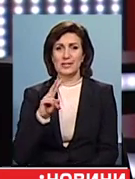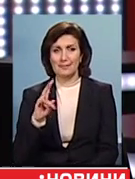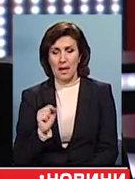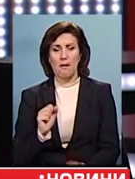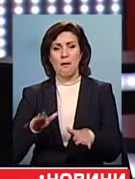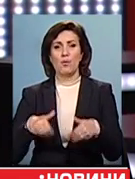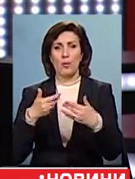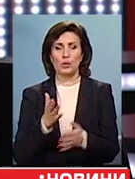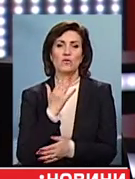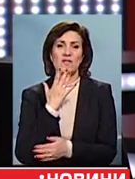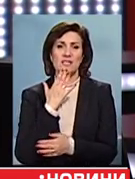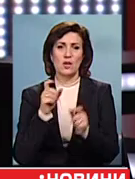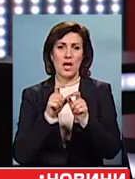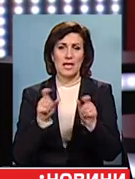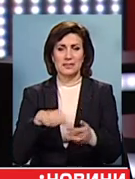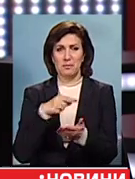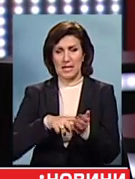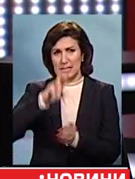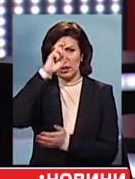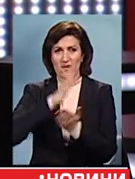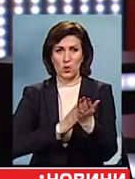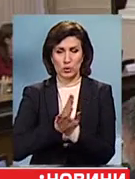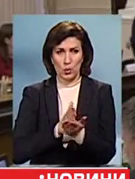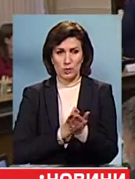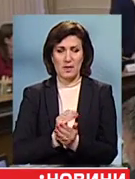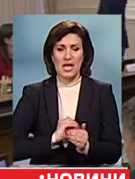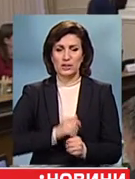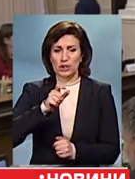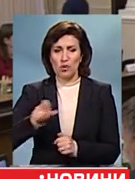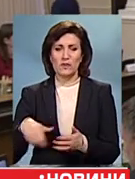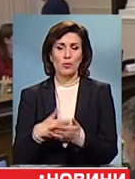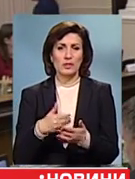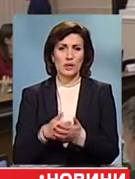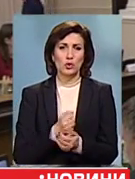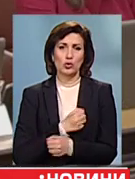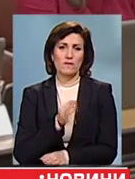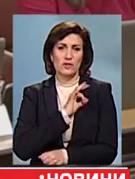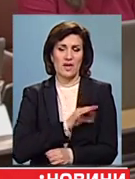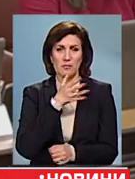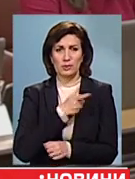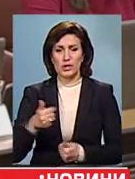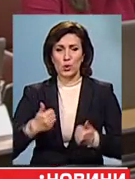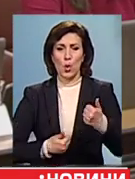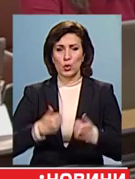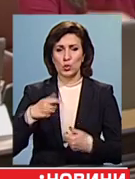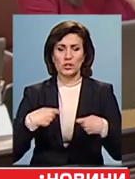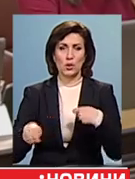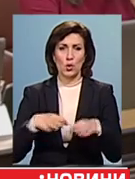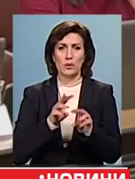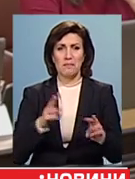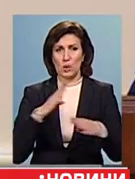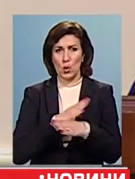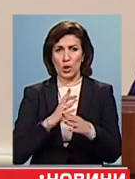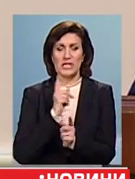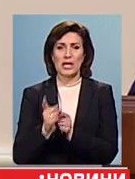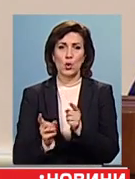Вежніна пропонують у Національному агентстві з питань державної служби. Чиновників підозрюють у зловживанні під час конкурсних торгів Мінекології